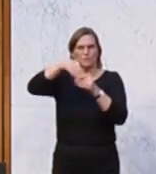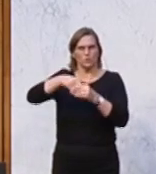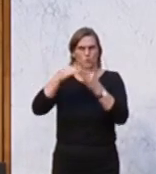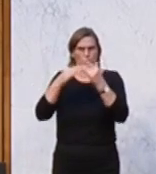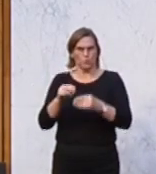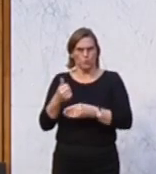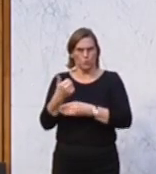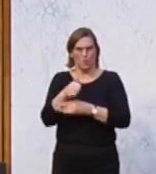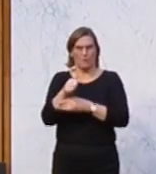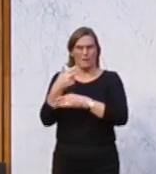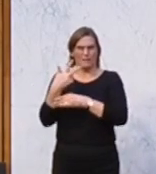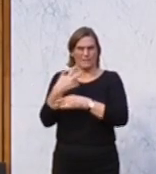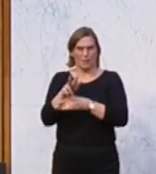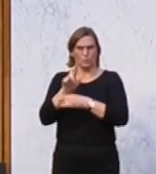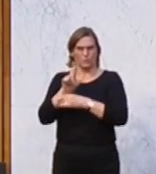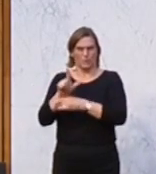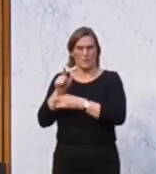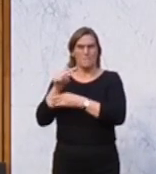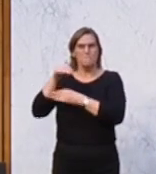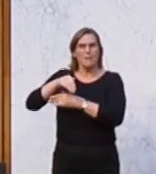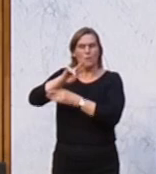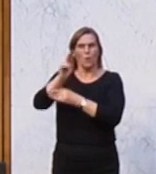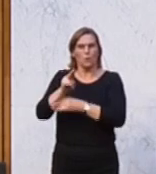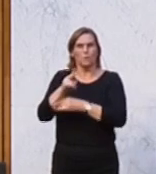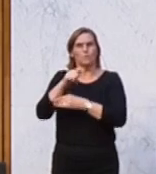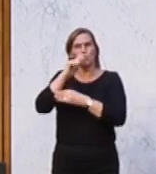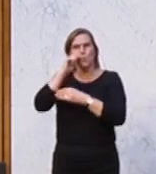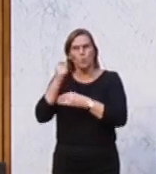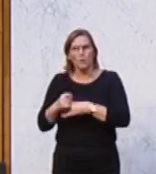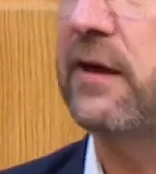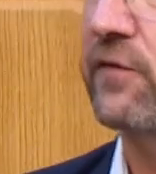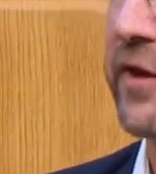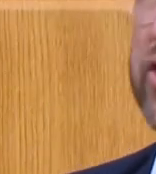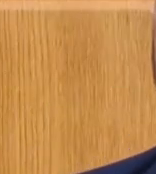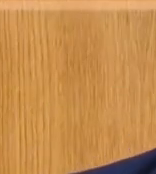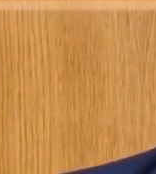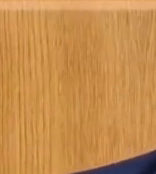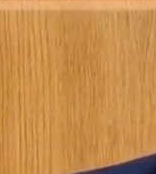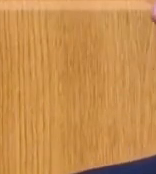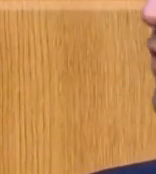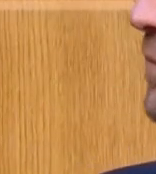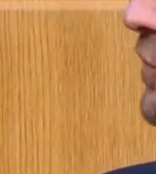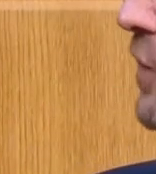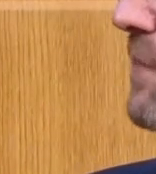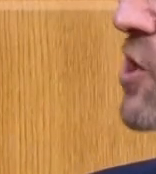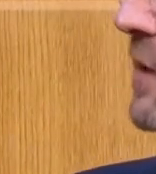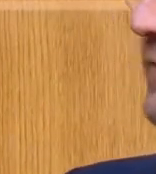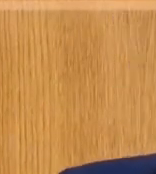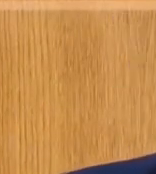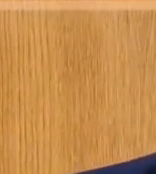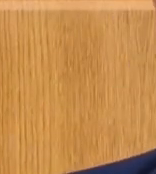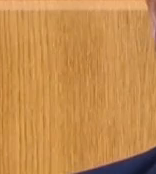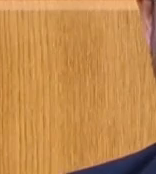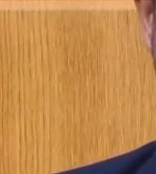3,22 Milliarden Euro in Richtung der Ukraine geflossen. Und der Klubobmann Kickl hat es heute schon gesagt, da sollte man sich doch ein Beispiel